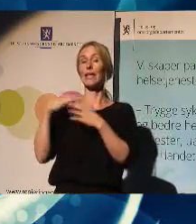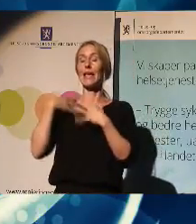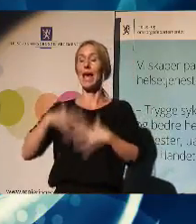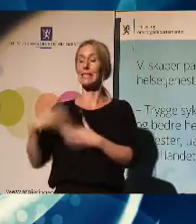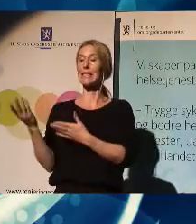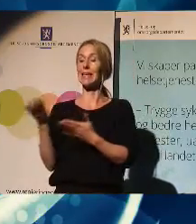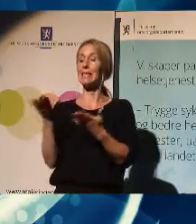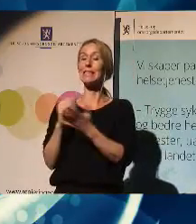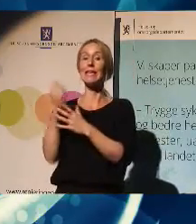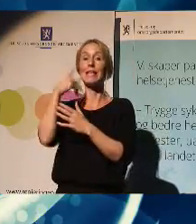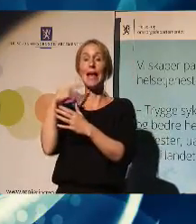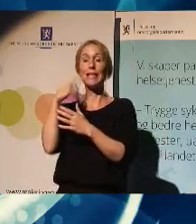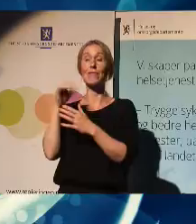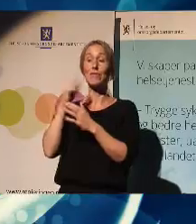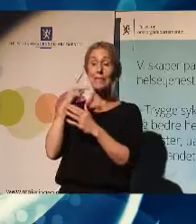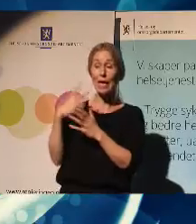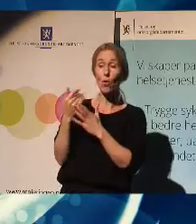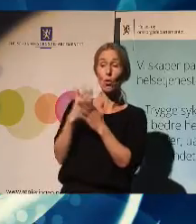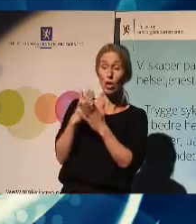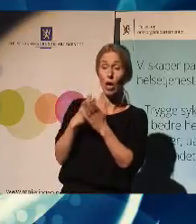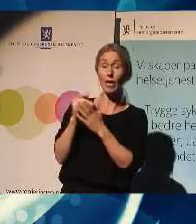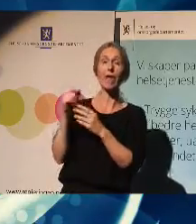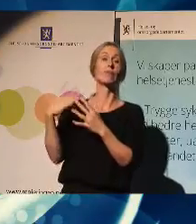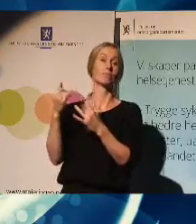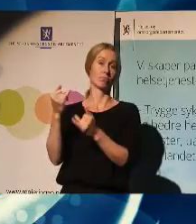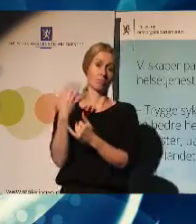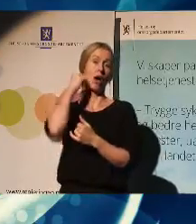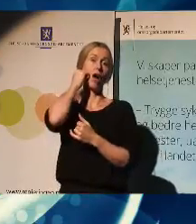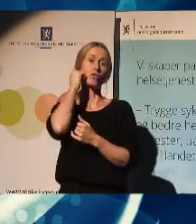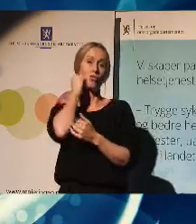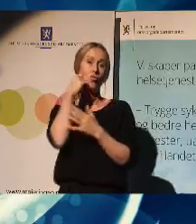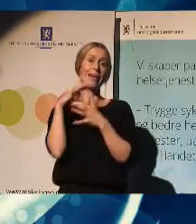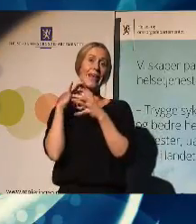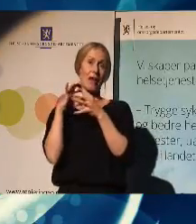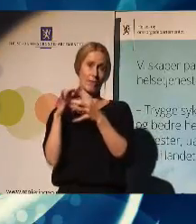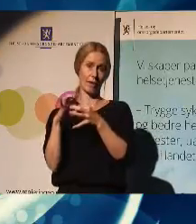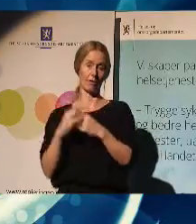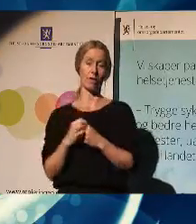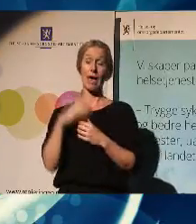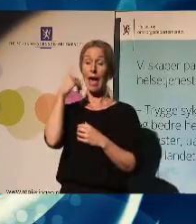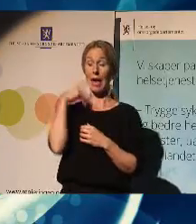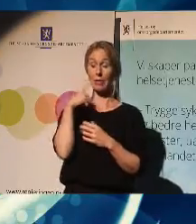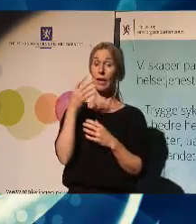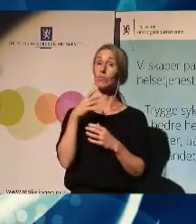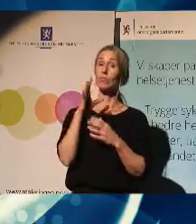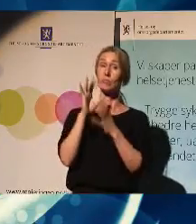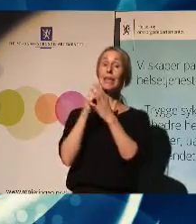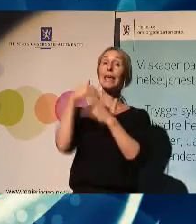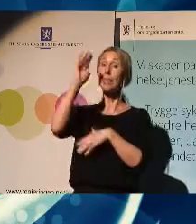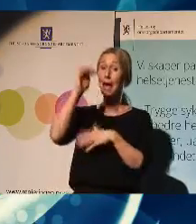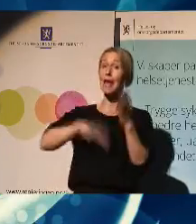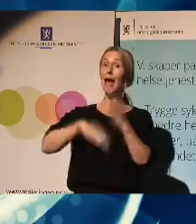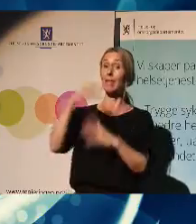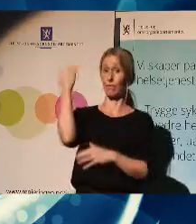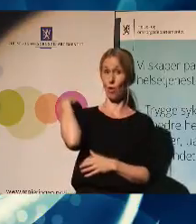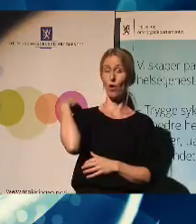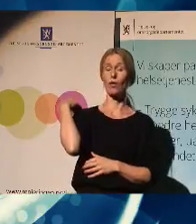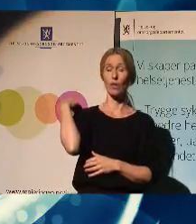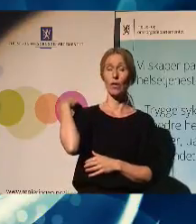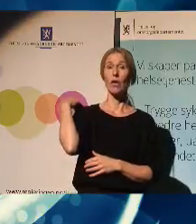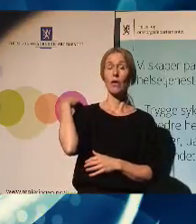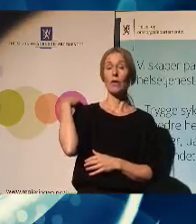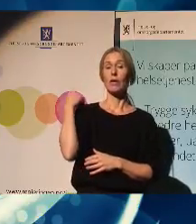eldre, der årsaken til tjenesten har vært alkoholrelatert. Eldre drikker mer enn tidligere. Det kan være at jeg